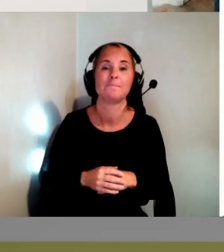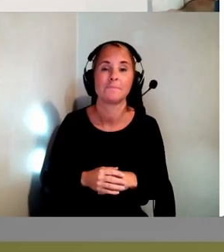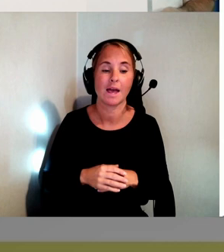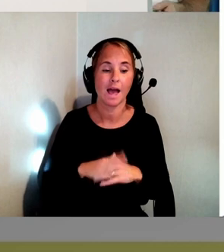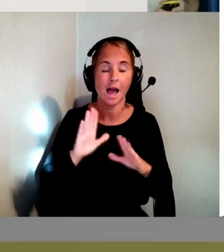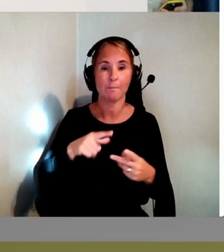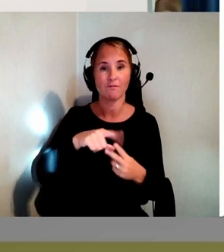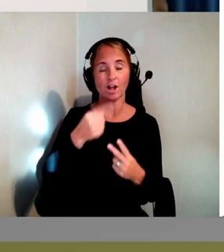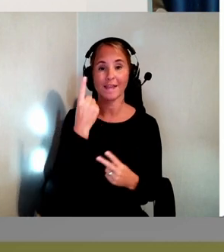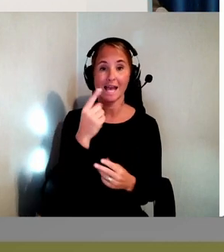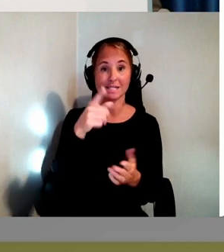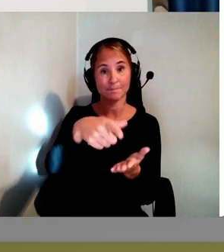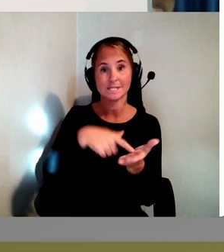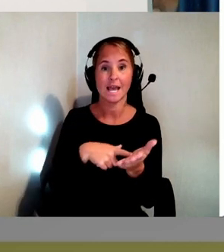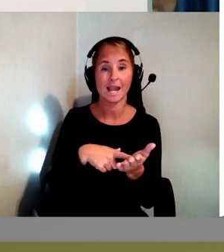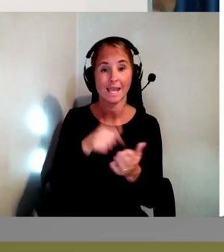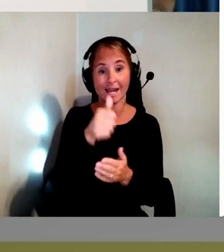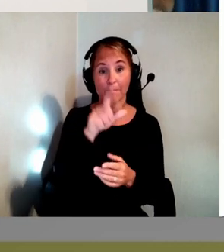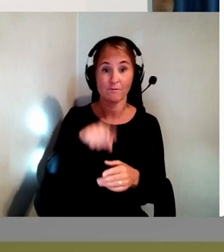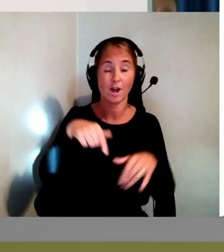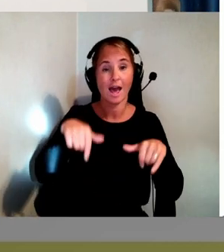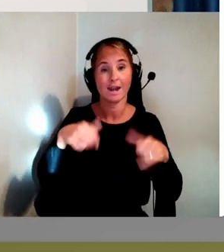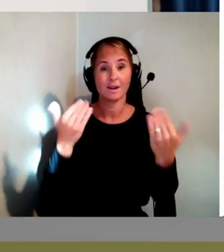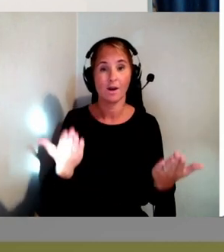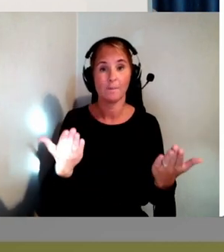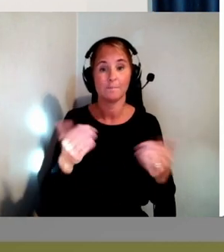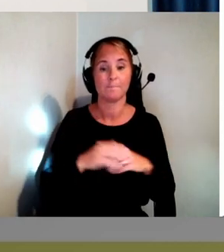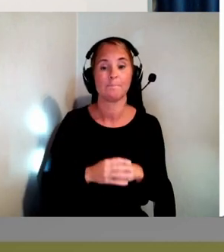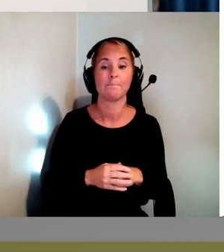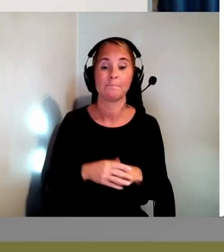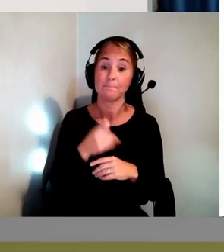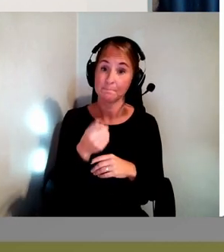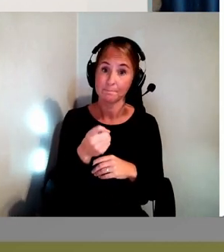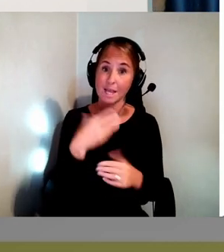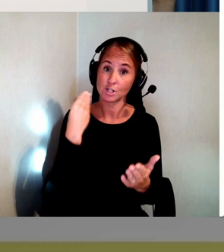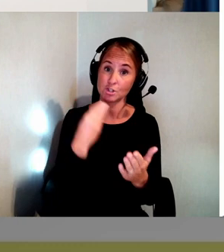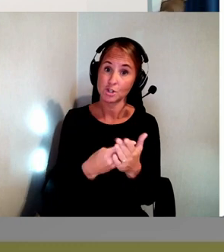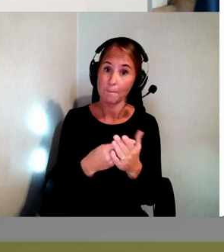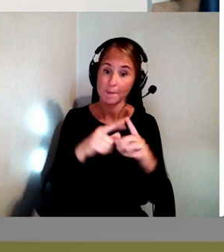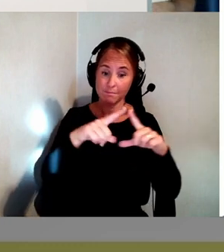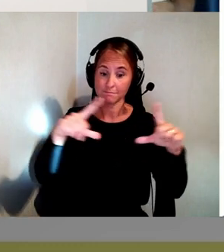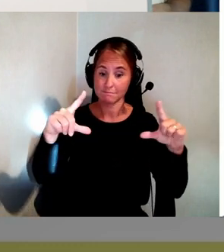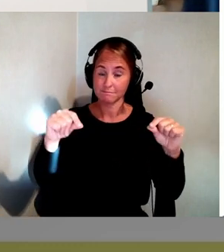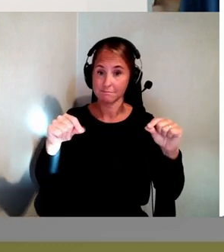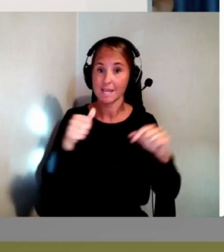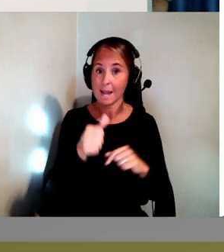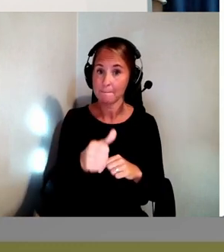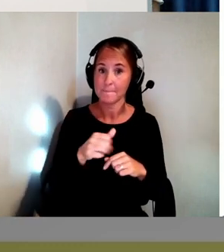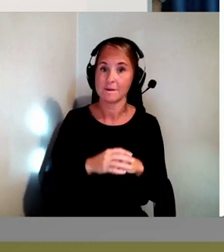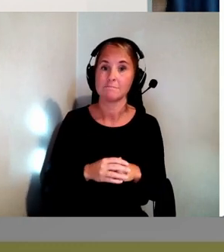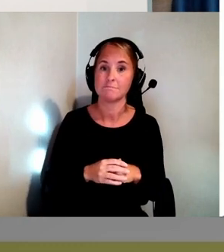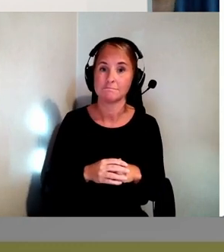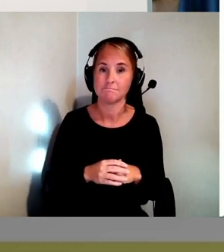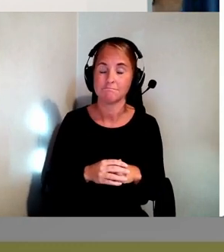särskild knapp för för för idag liksom Och det är köpknappen för det känns ju som